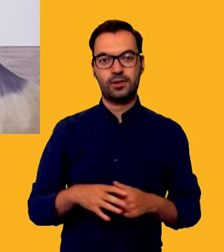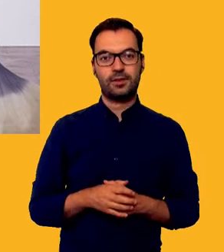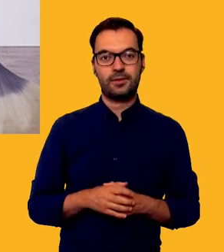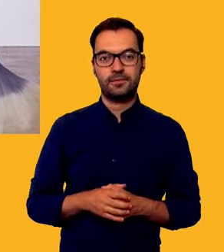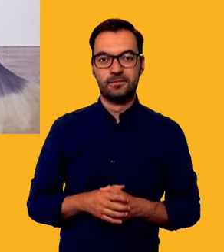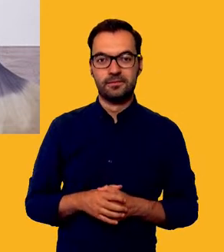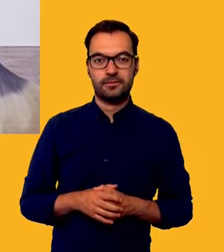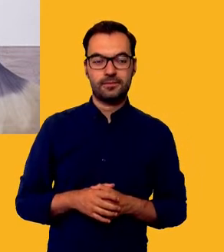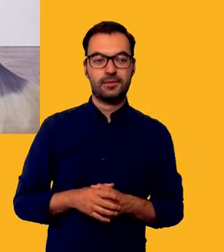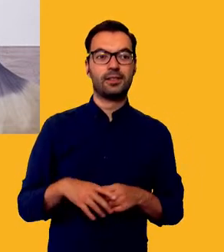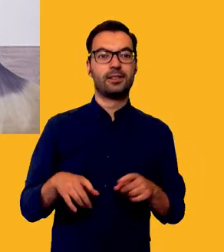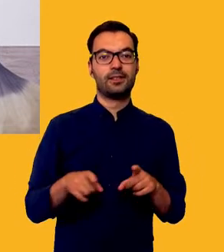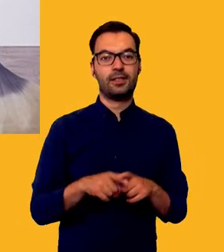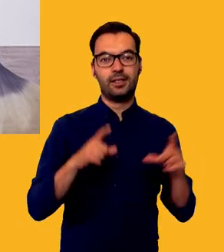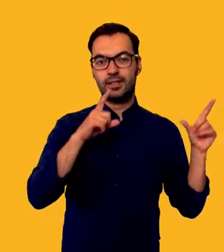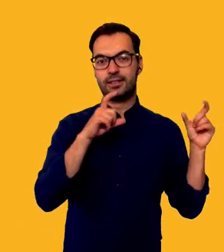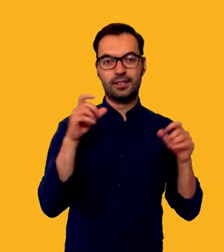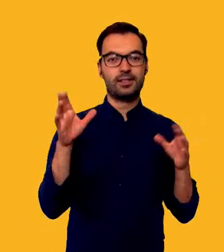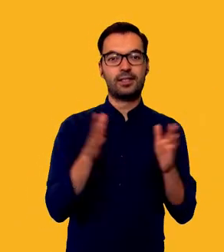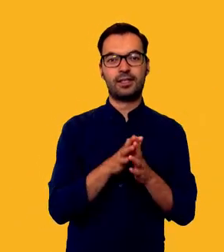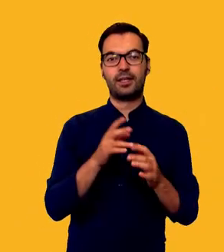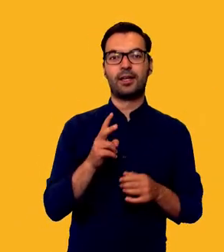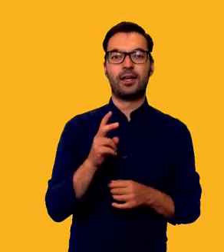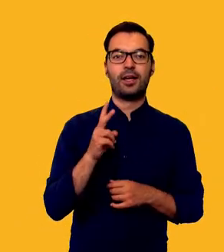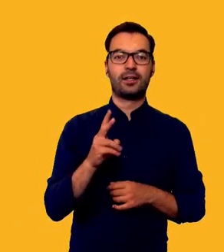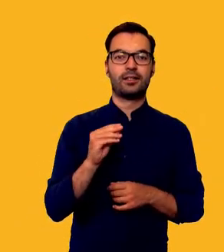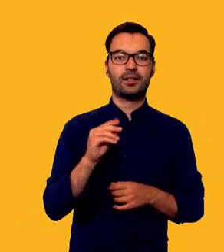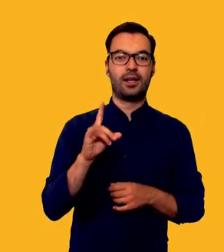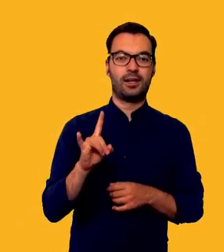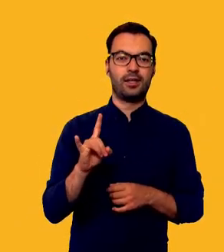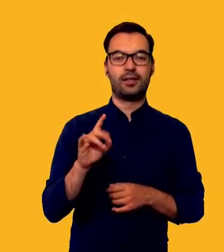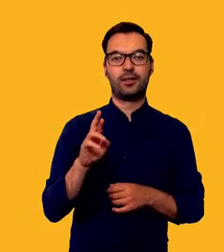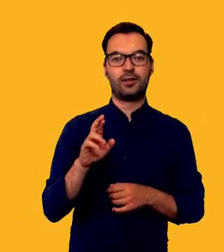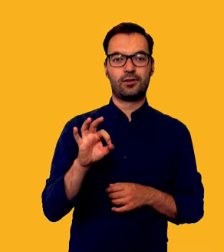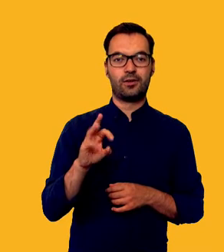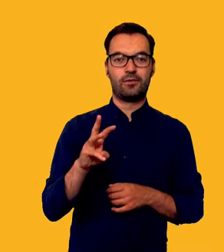samej artystce. Mamy też zdjęcia z Kelly Rowland. W ogóle mam jakieś takie wrażenie, że ty masz, Ewo,